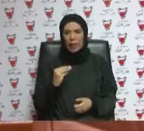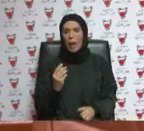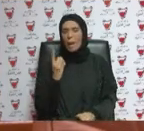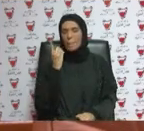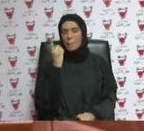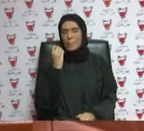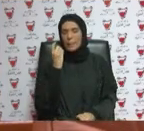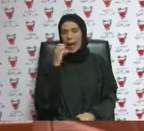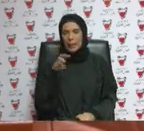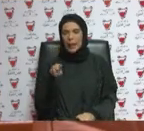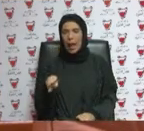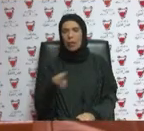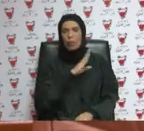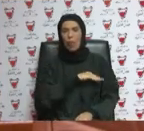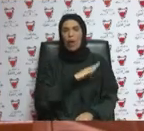موظف بحريني.